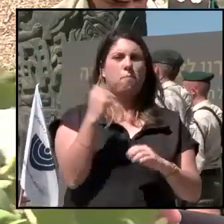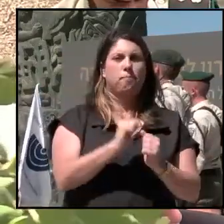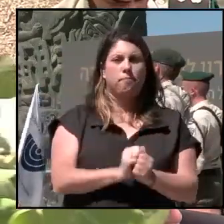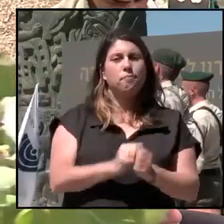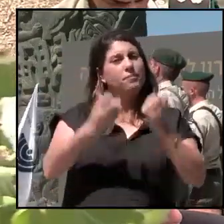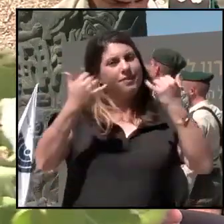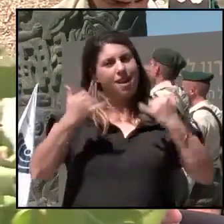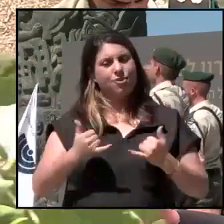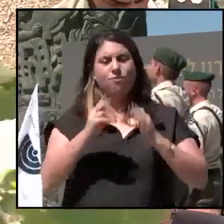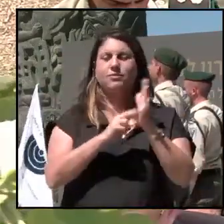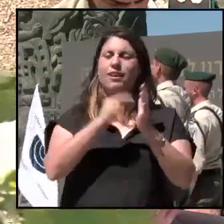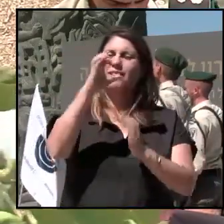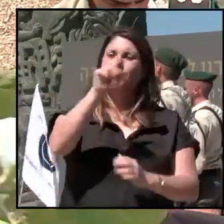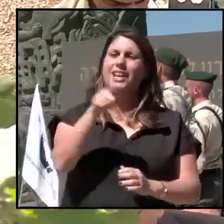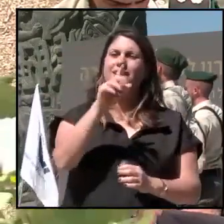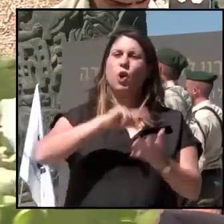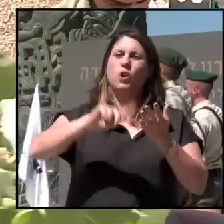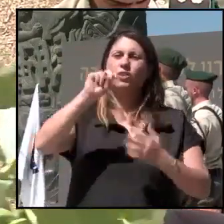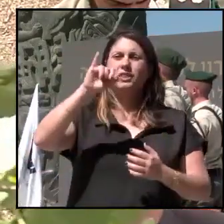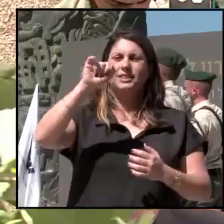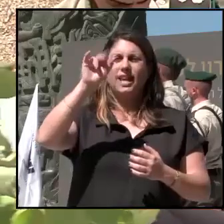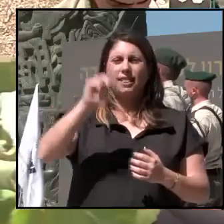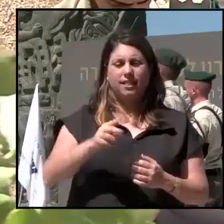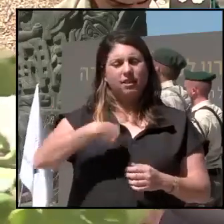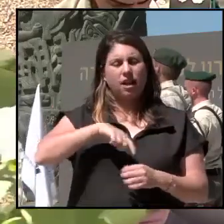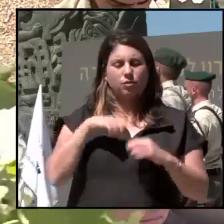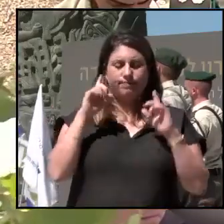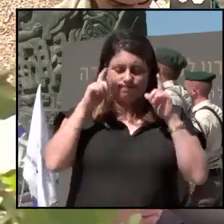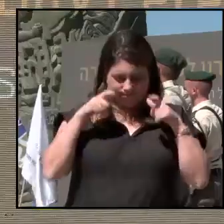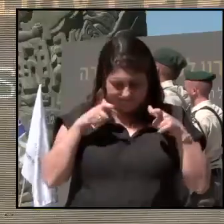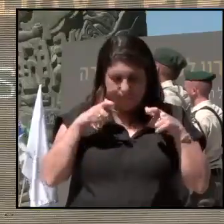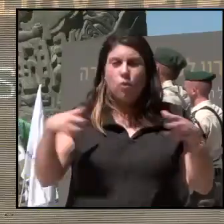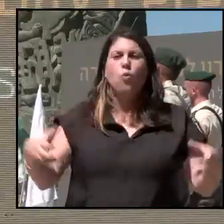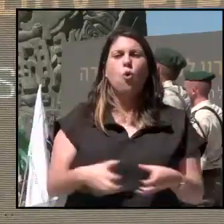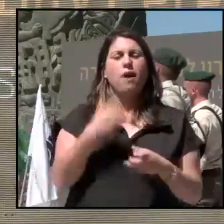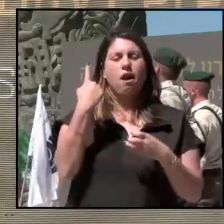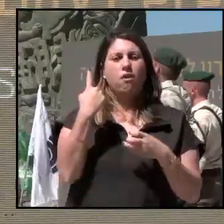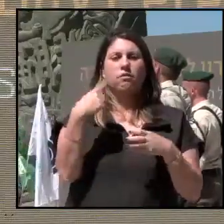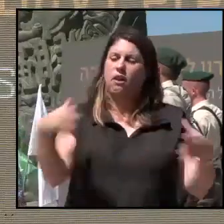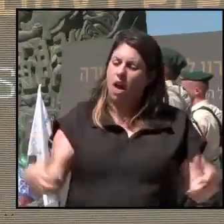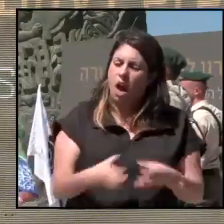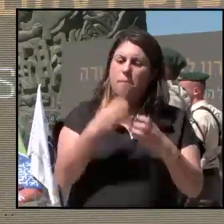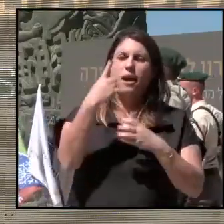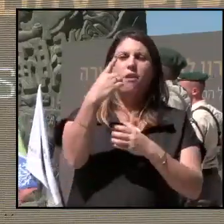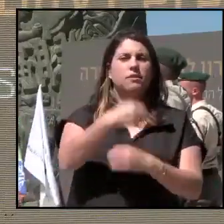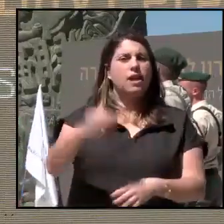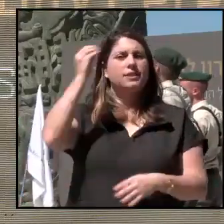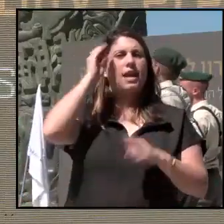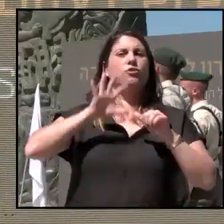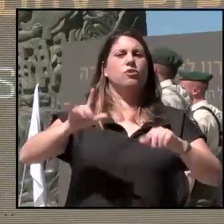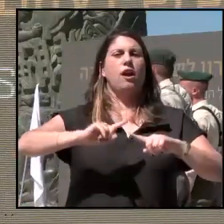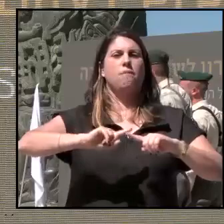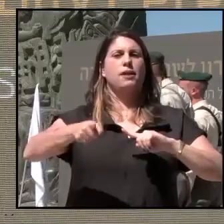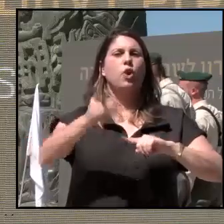היום, כ"ז בניסן, אנו מרכינים ראש כאומה אחת, כעם אחד, לזכרם של